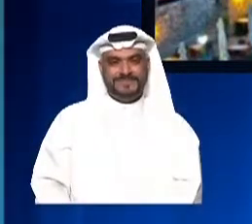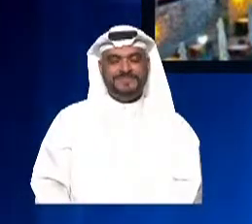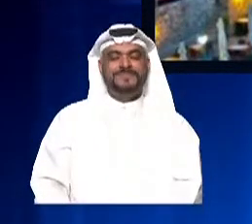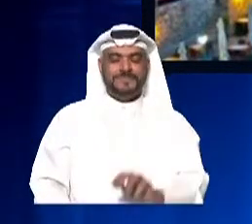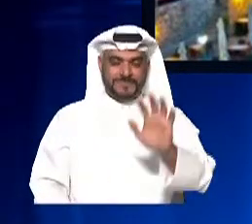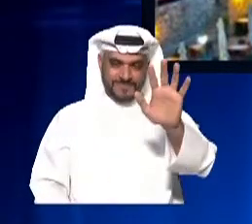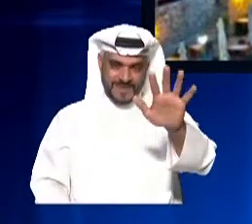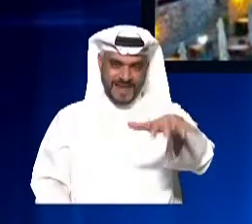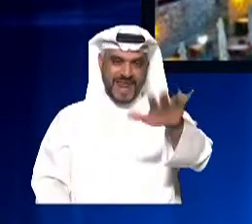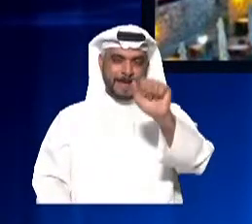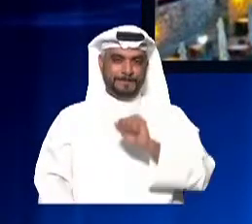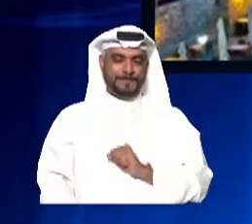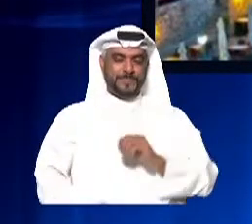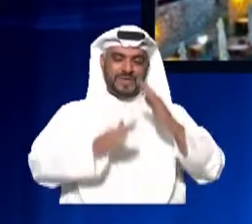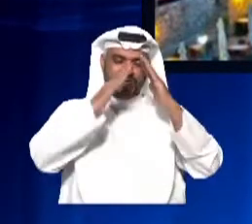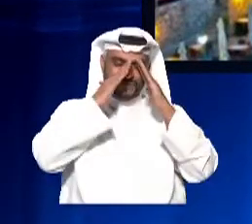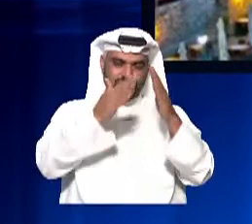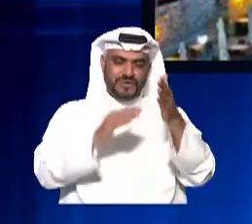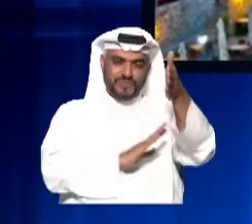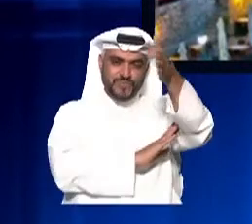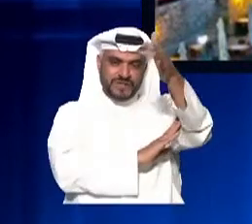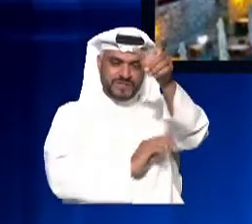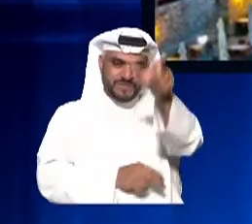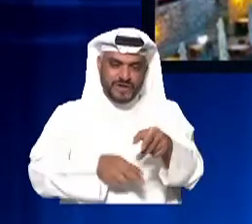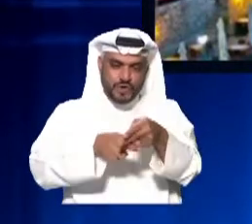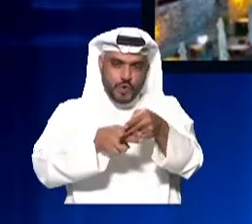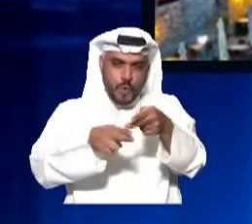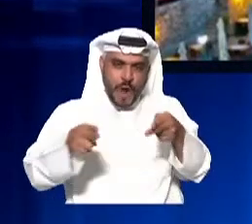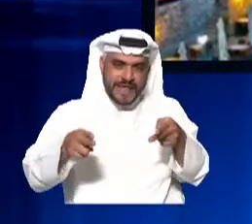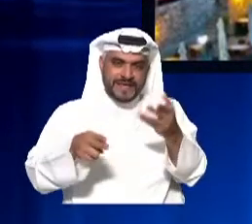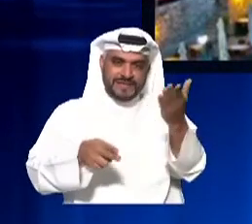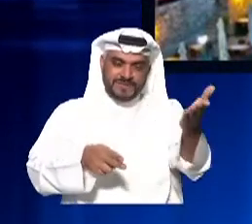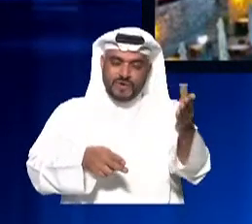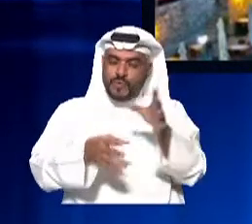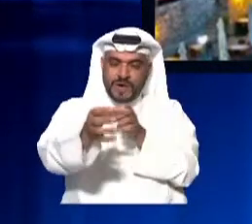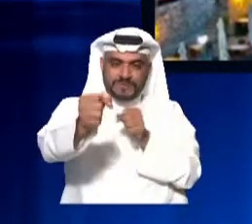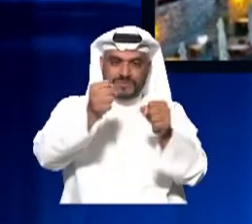نعم حمد بن عيدان القائم بالأعمال بالإنابة